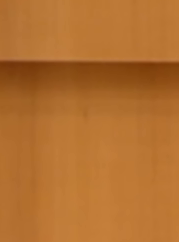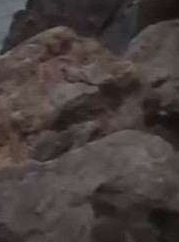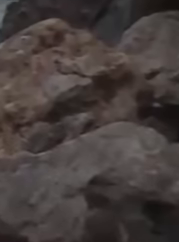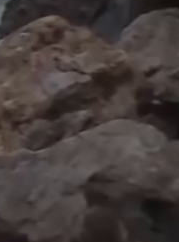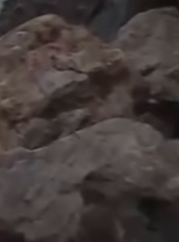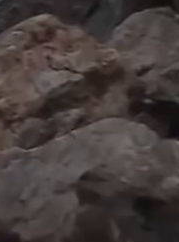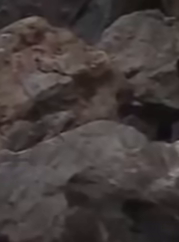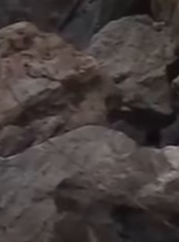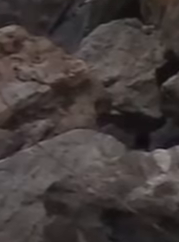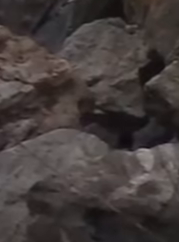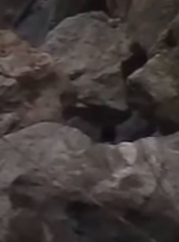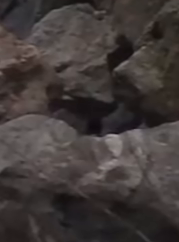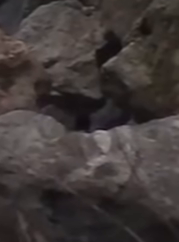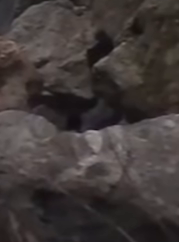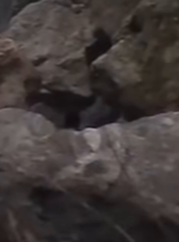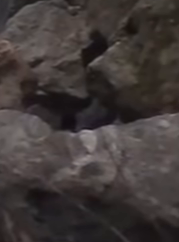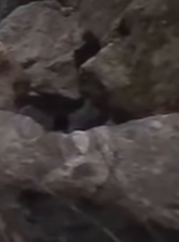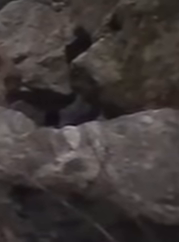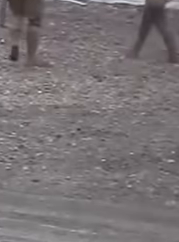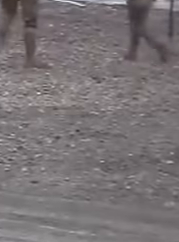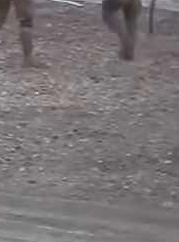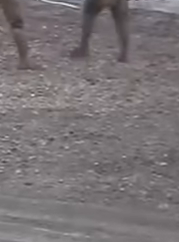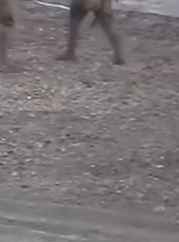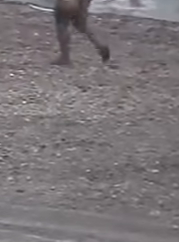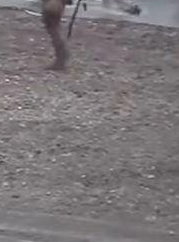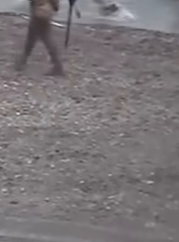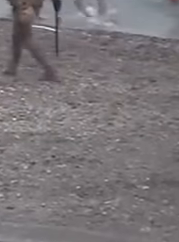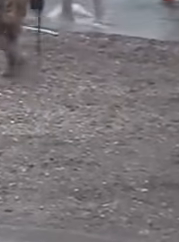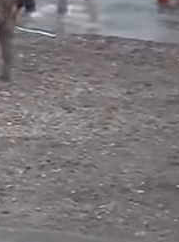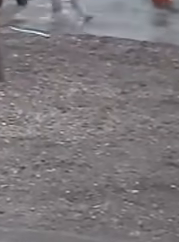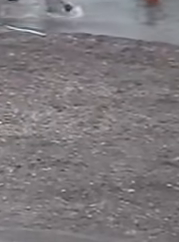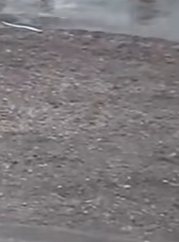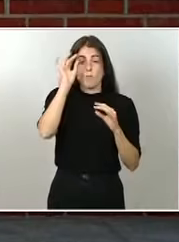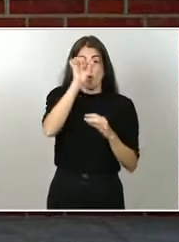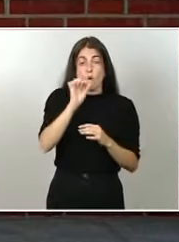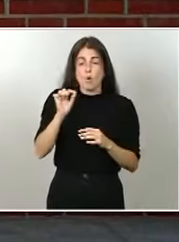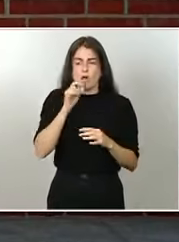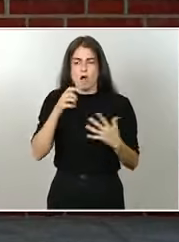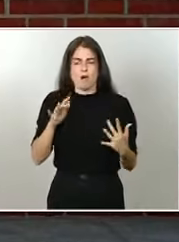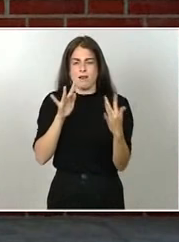власти испании уже отправили обратно в марокко 2700 нелегалов